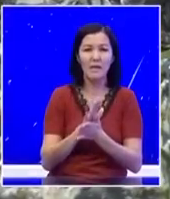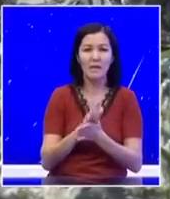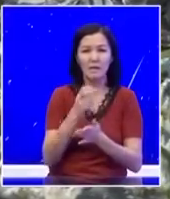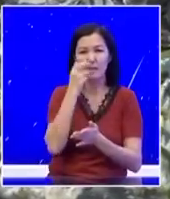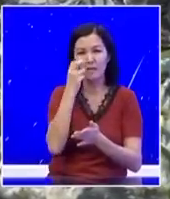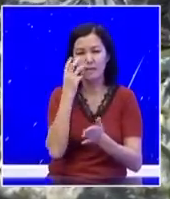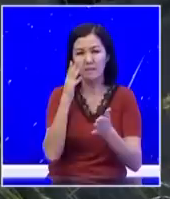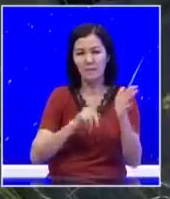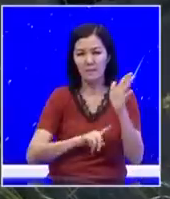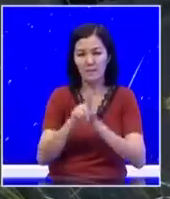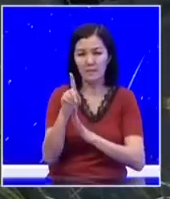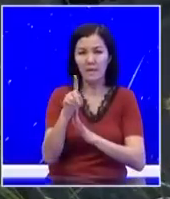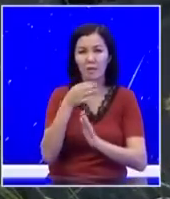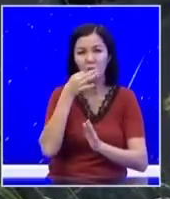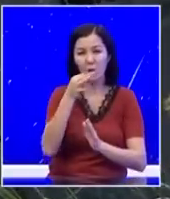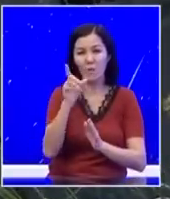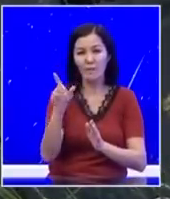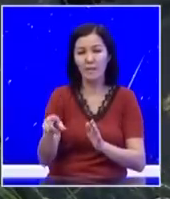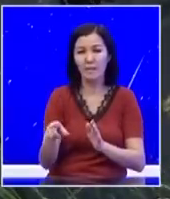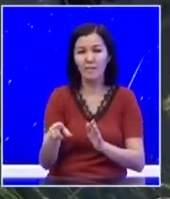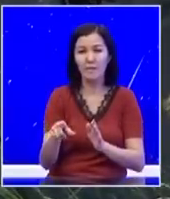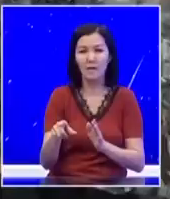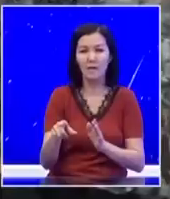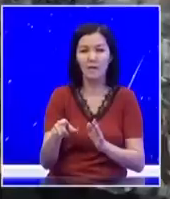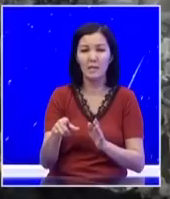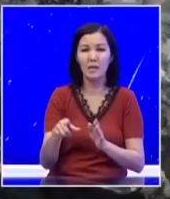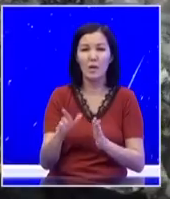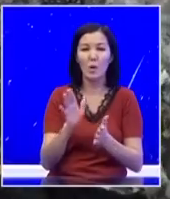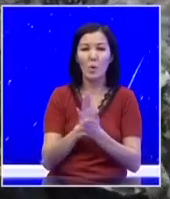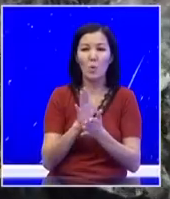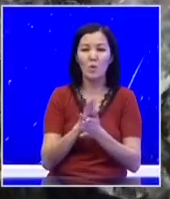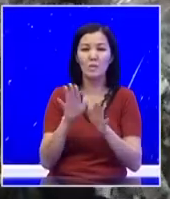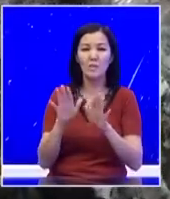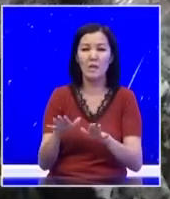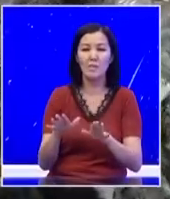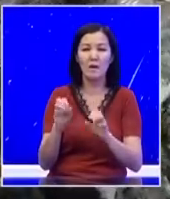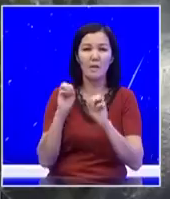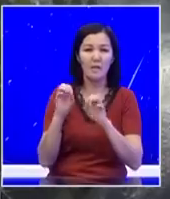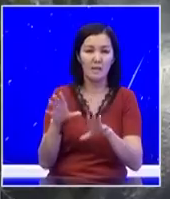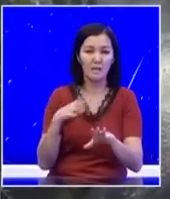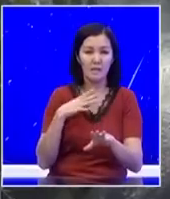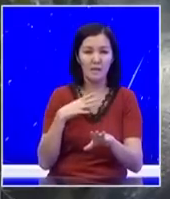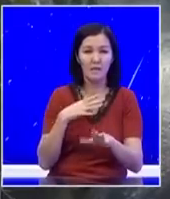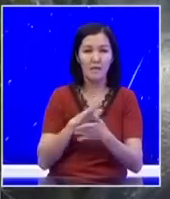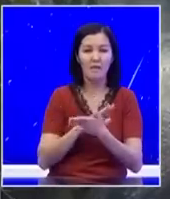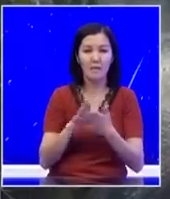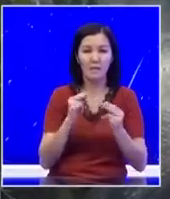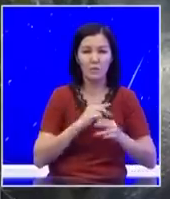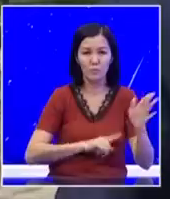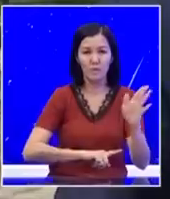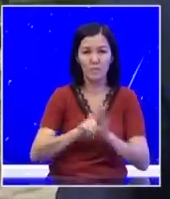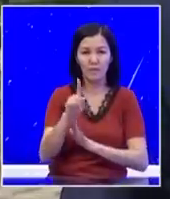иістене бастаған. Ал жауаптылар болса, бұл жерлерді қараусыз қалған қоқыс аймағы дейді. Жақын арада тазалық жұмыстары басталатынын